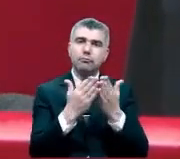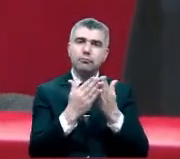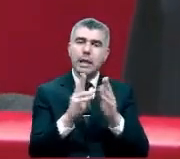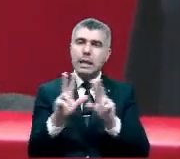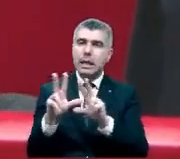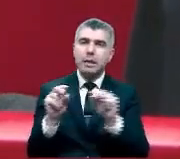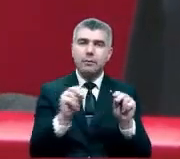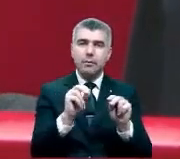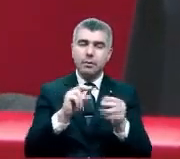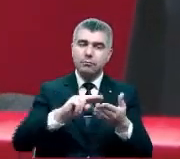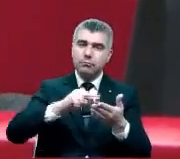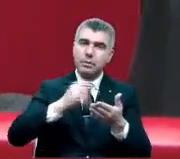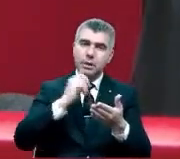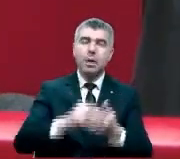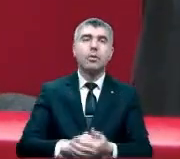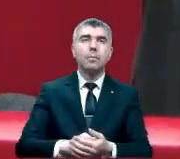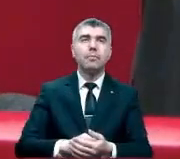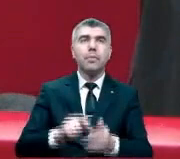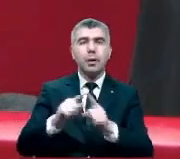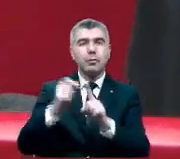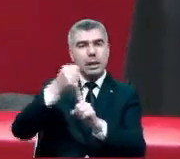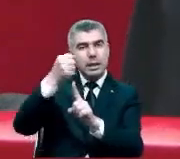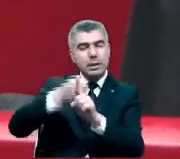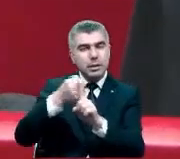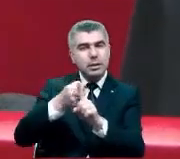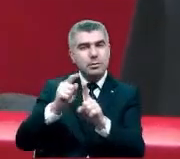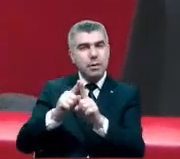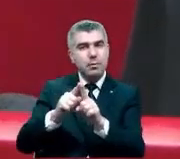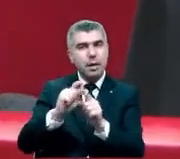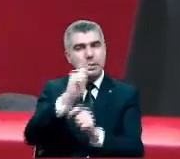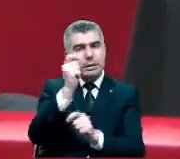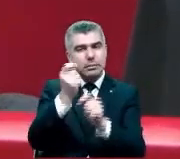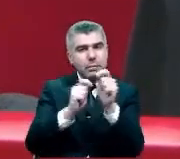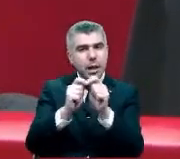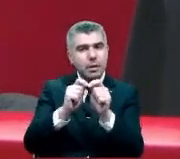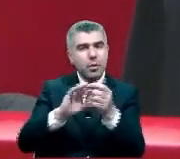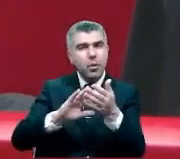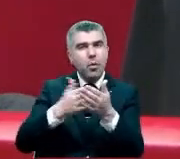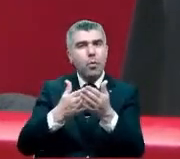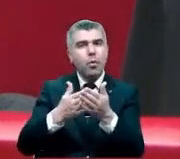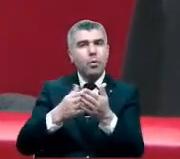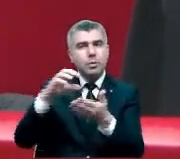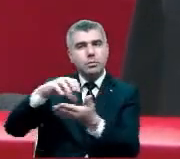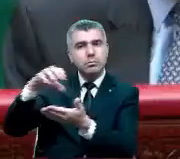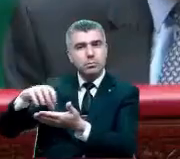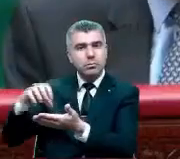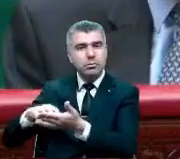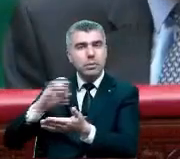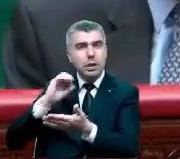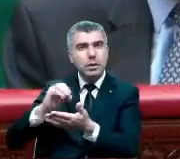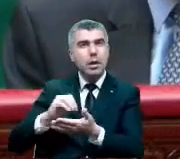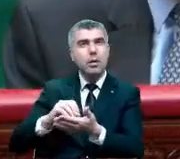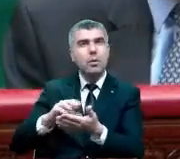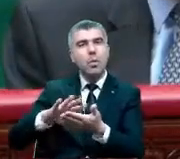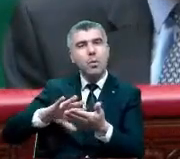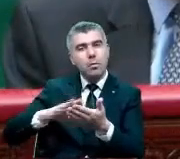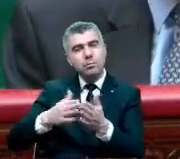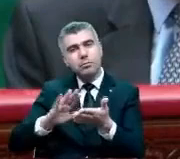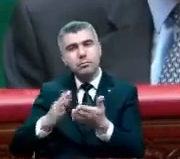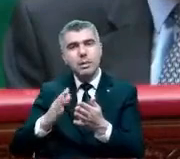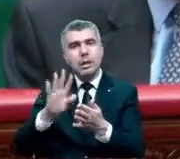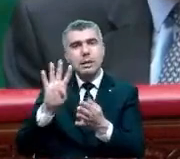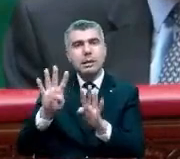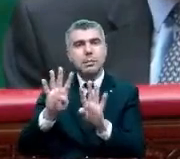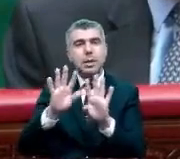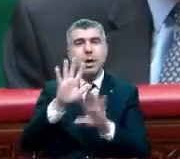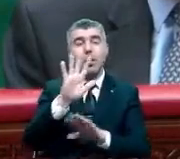باش ياثر هذا النقل هذا، انجاز واحد المجموعه ديال الدراسات على الاصعده الاقليميه شملت